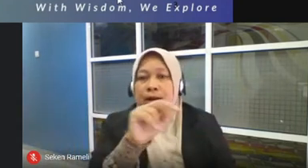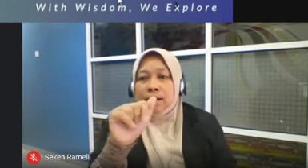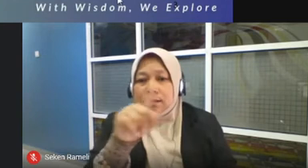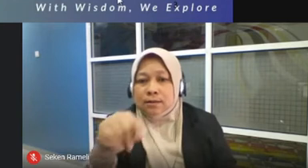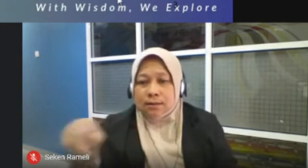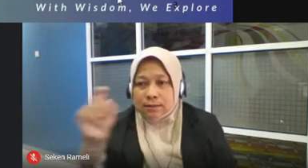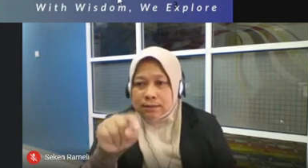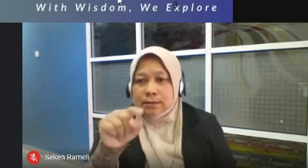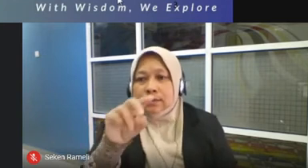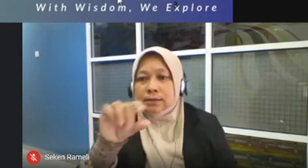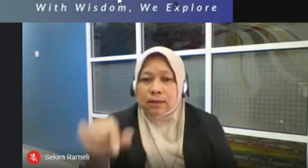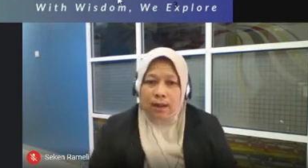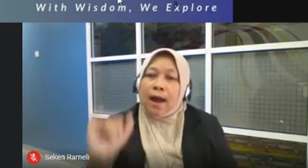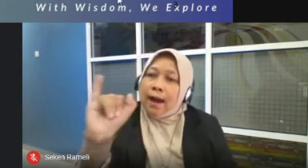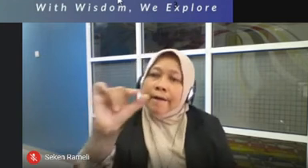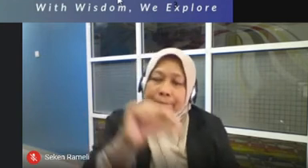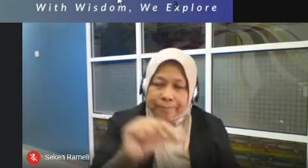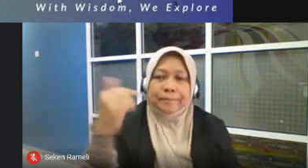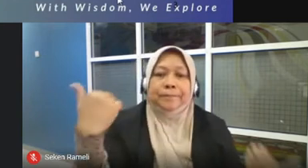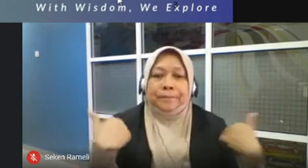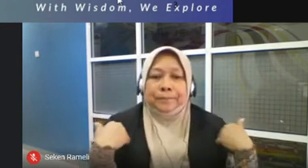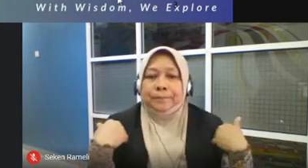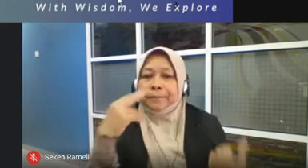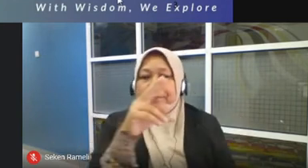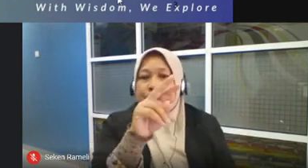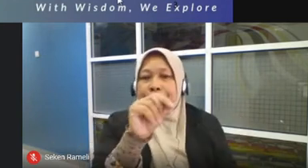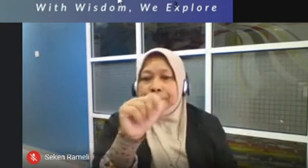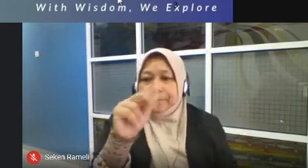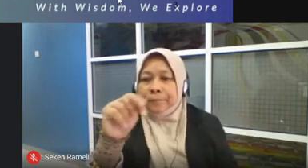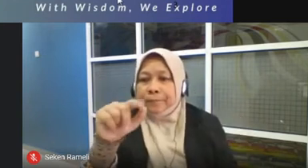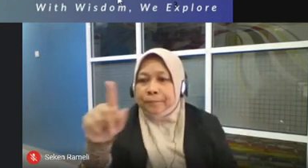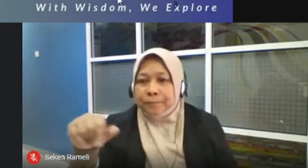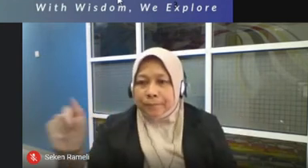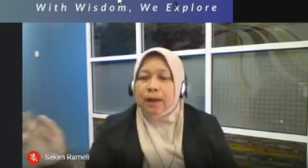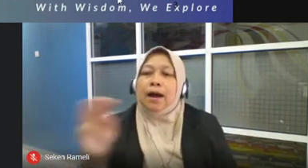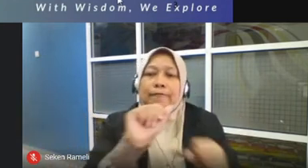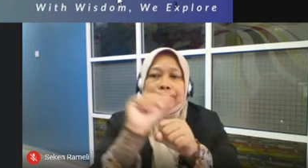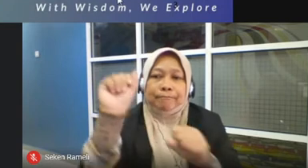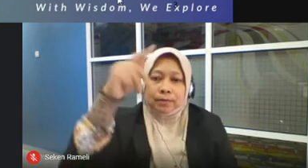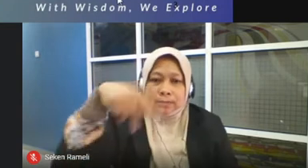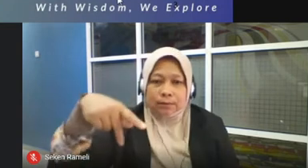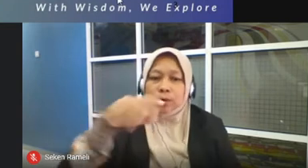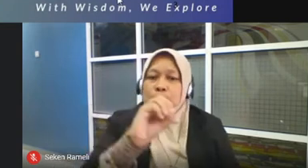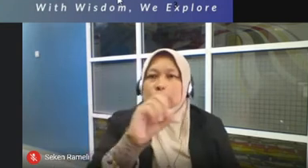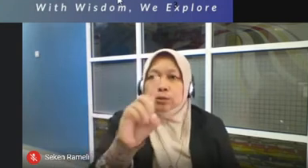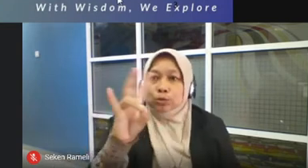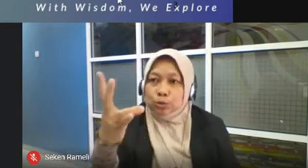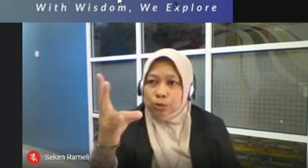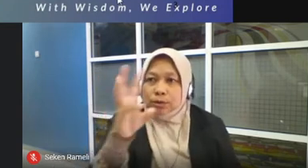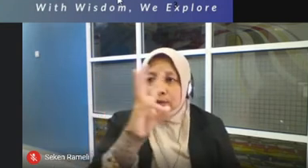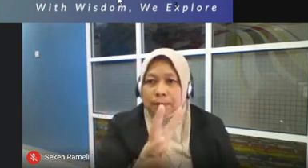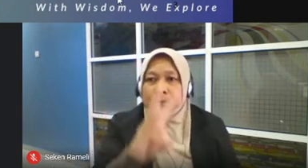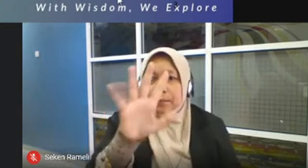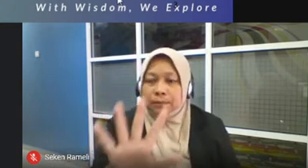nanazahid2000@gmail.com. IG pun ada nanazahid2000 dan WhatsApp saya pun ada